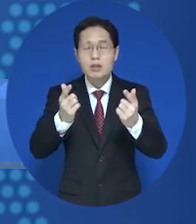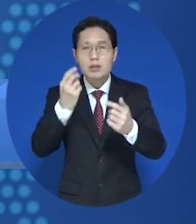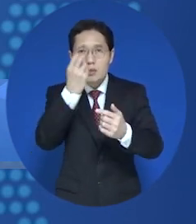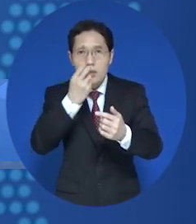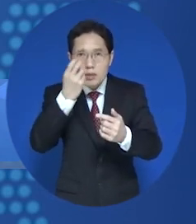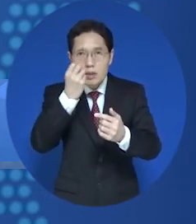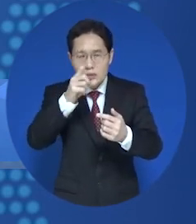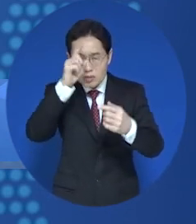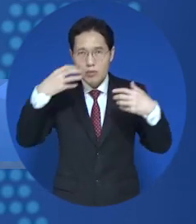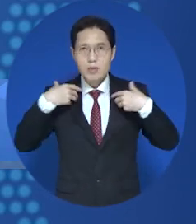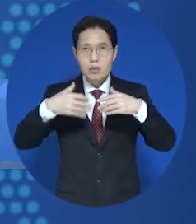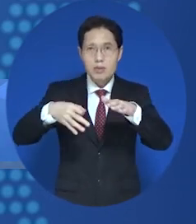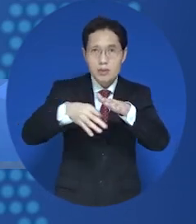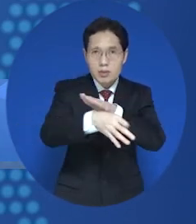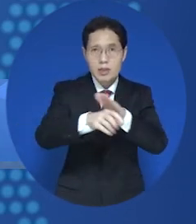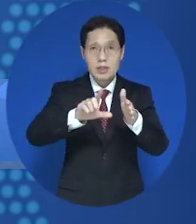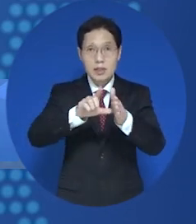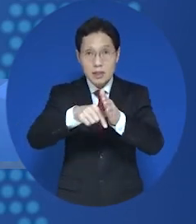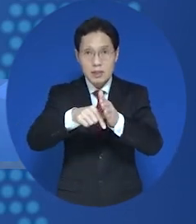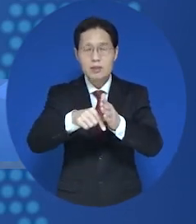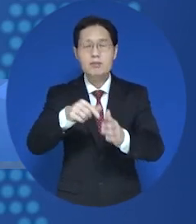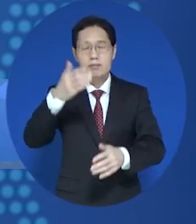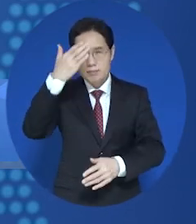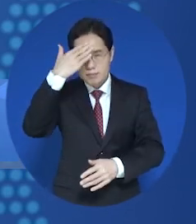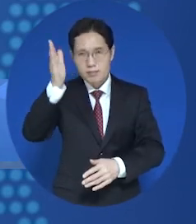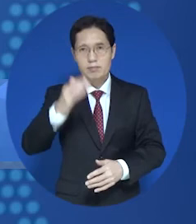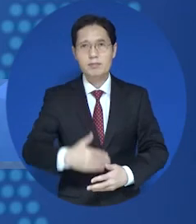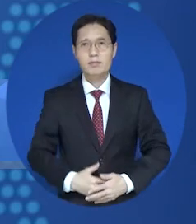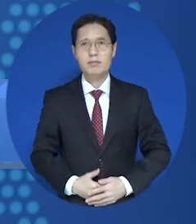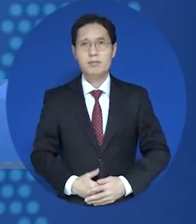조사와 중앙투자심사에서 면제됐습니다.